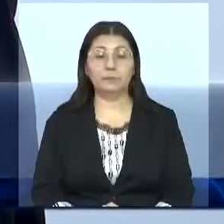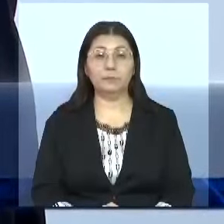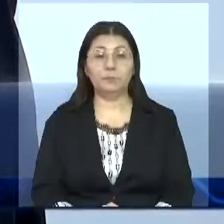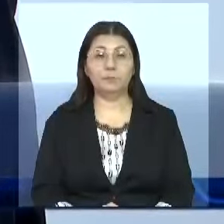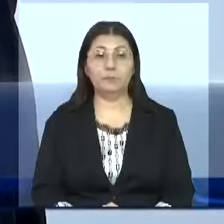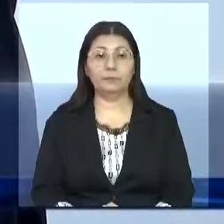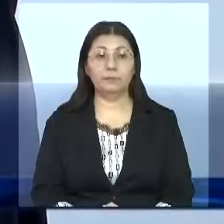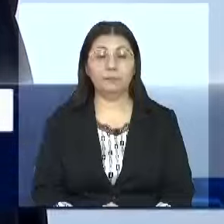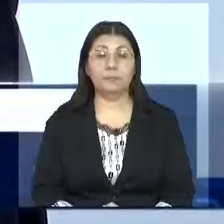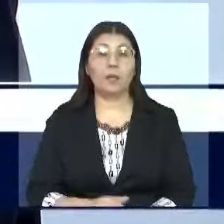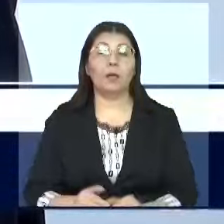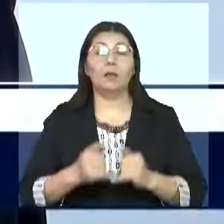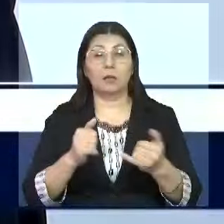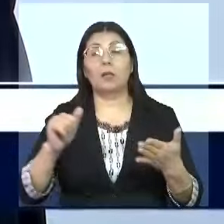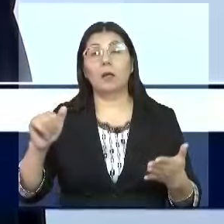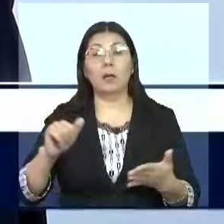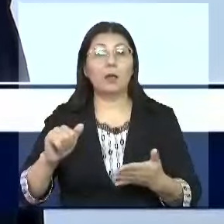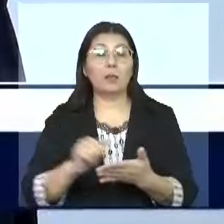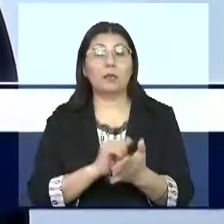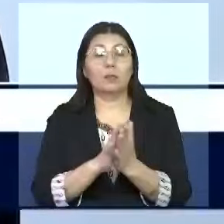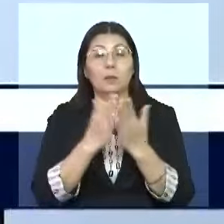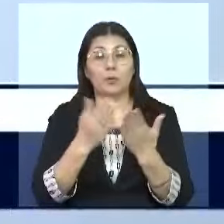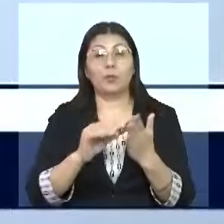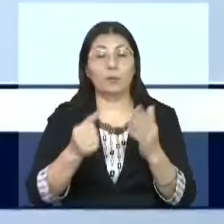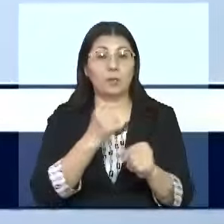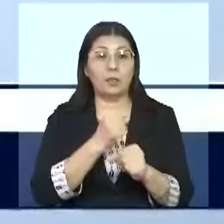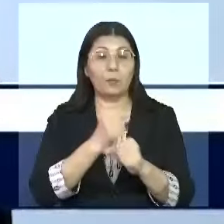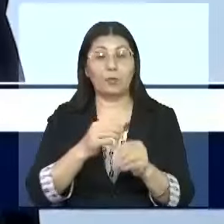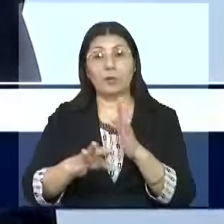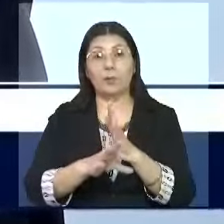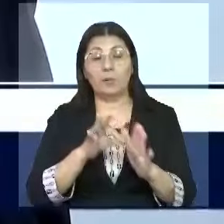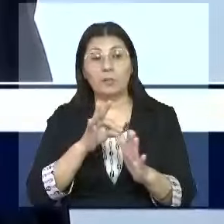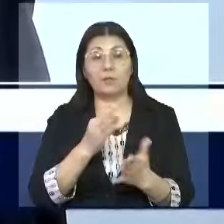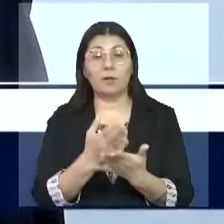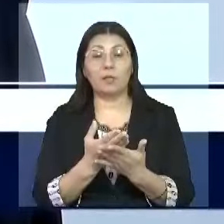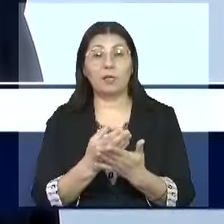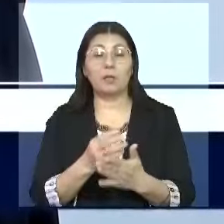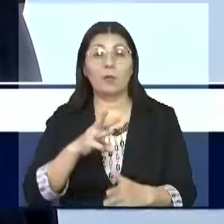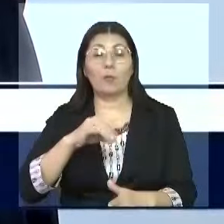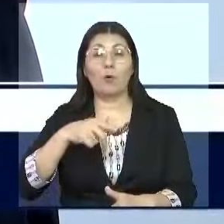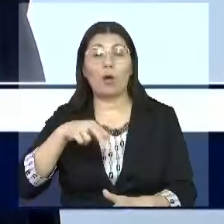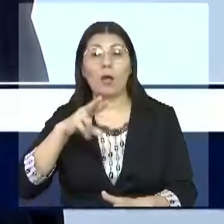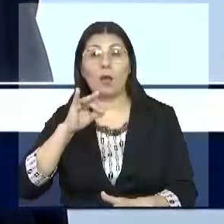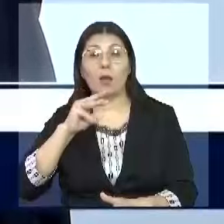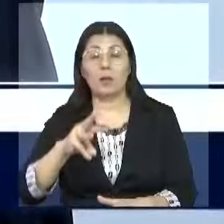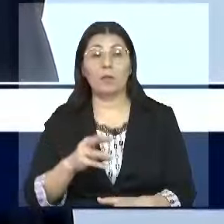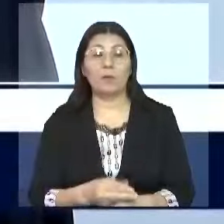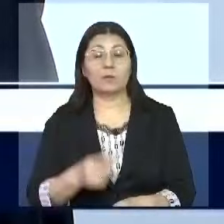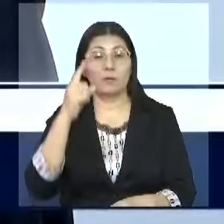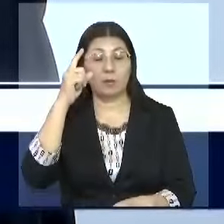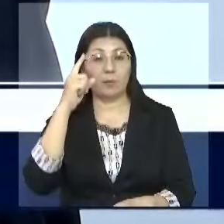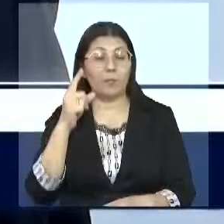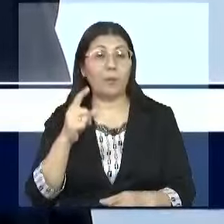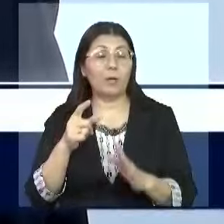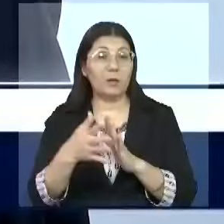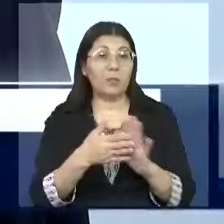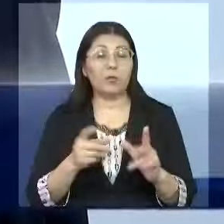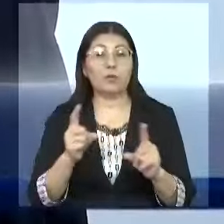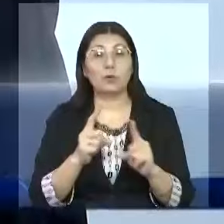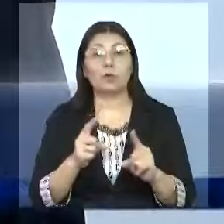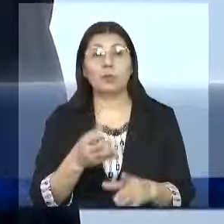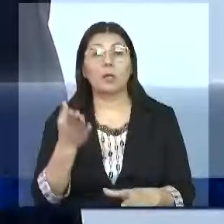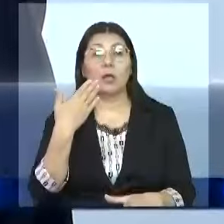подростках для дипломной работы мы не случайно выбрали постановку хогана мурато гам изначально понимали что это не должна быть какая-то